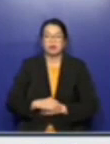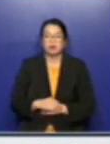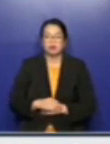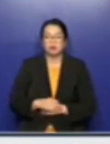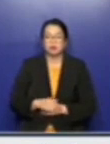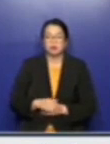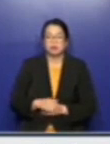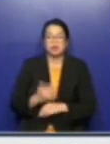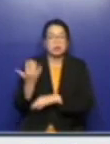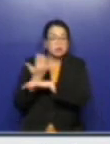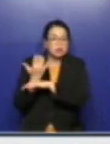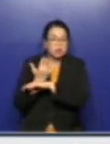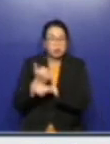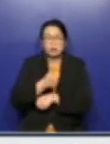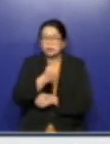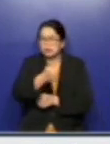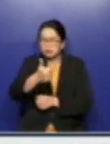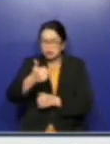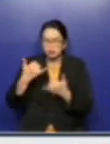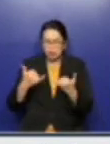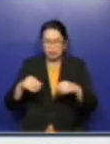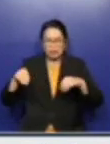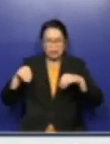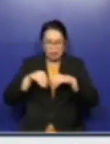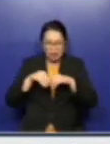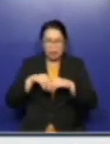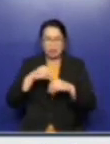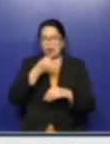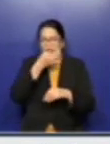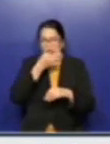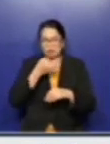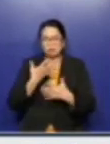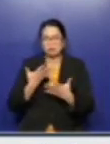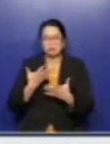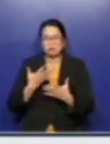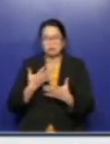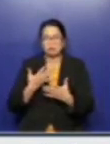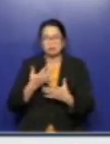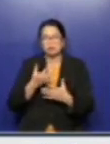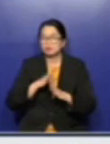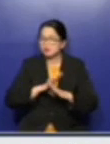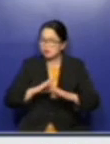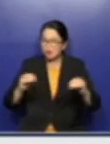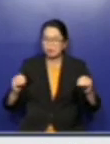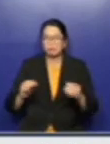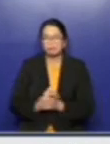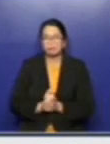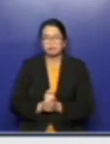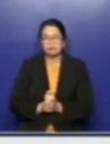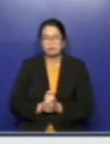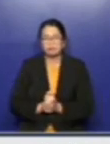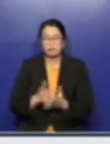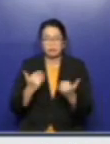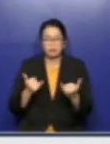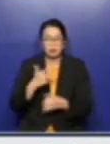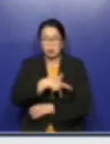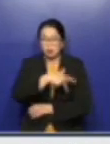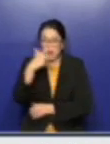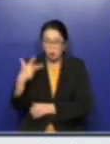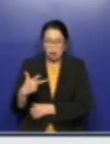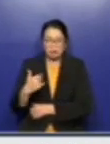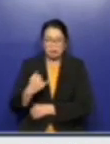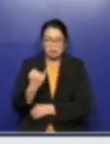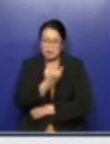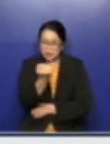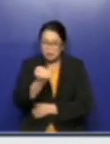งานท่านประธานไทย PBS ครับท่านประธานที่เคารพครับประเด็นต่อมาท่านประธานครับไม่ใช่ว่าไทย PBS จะไม่มีอะไรดีเล